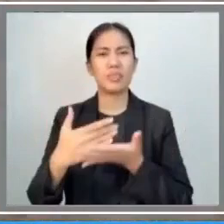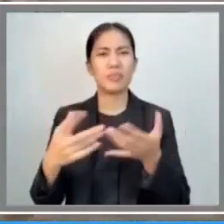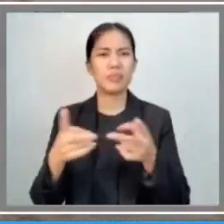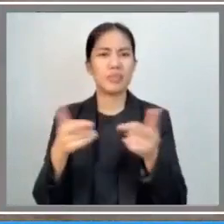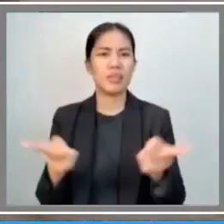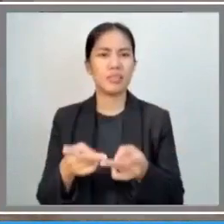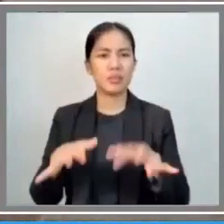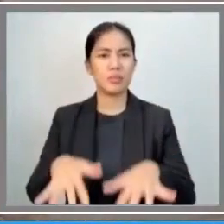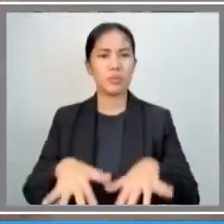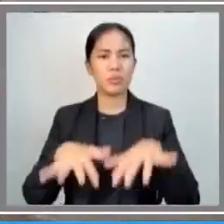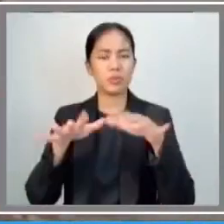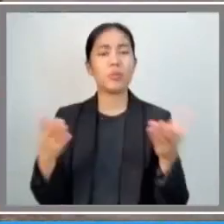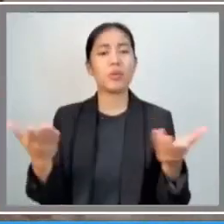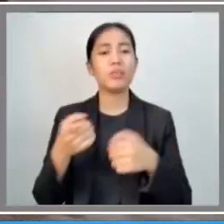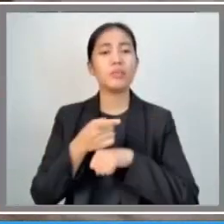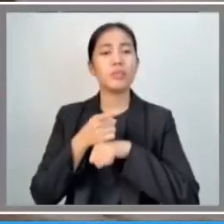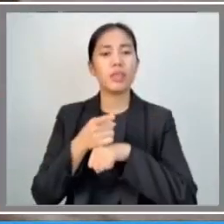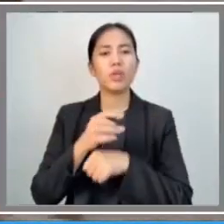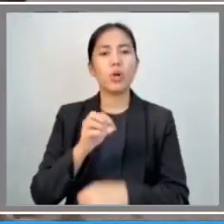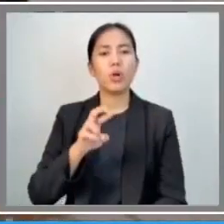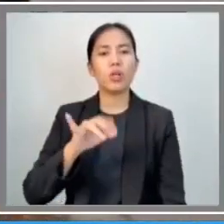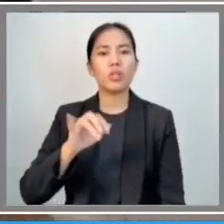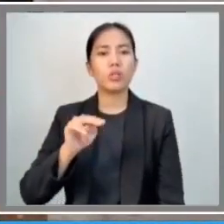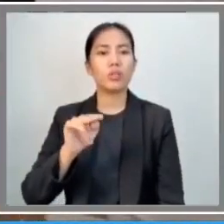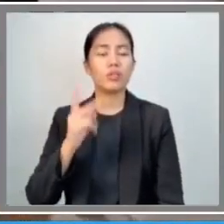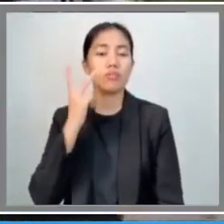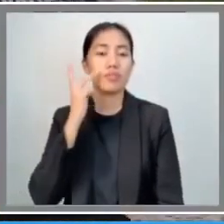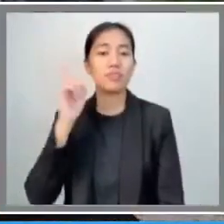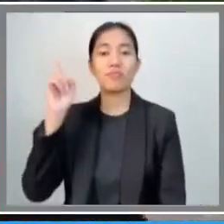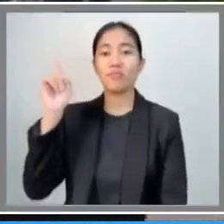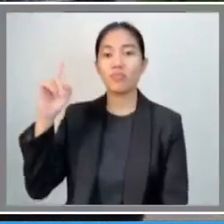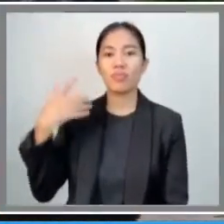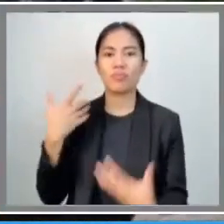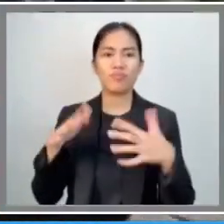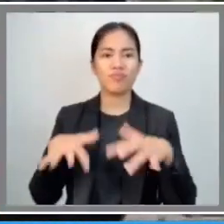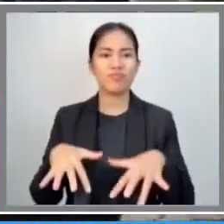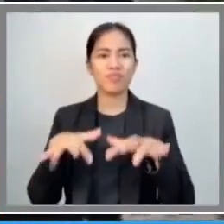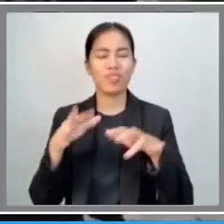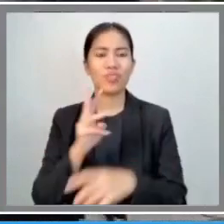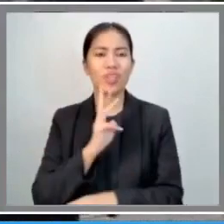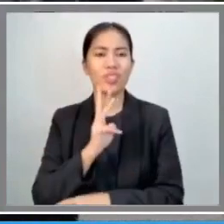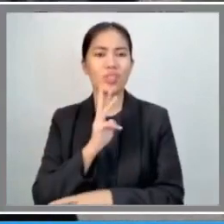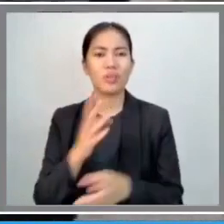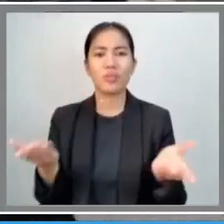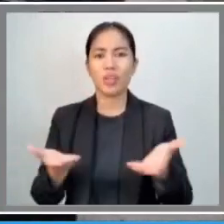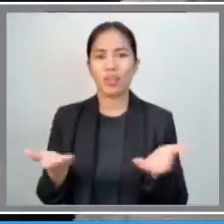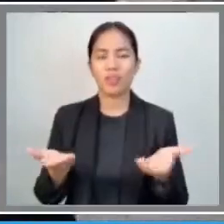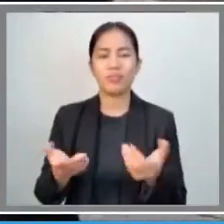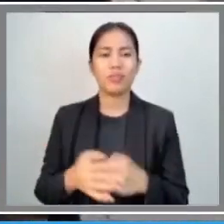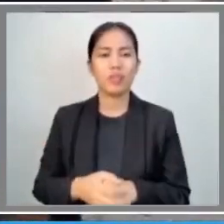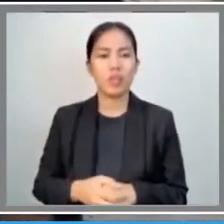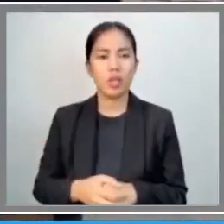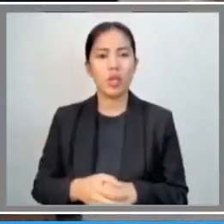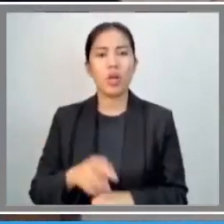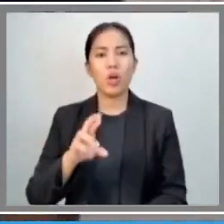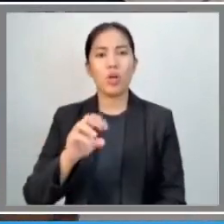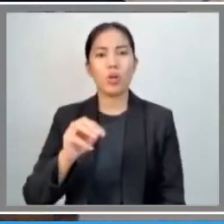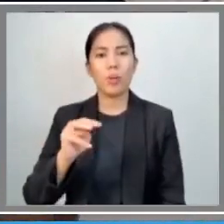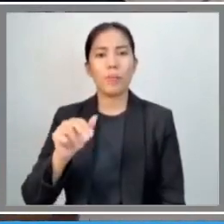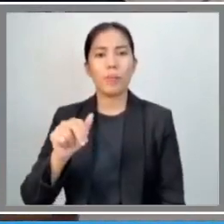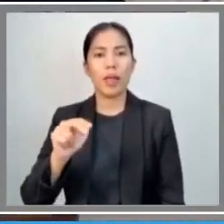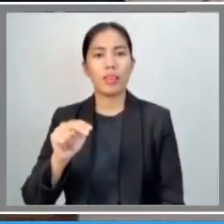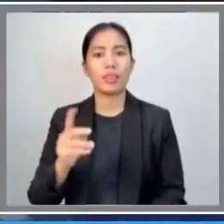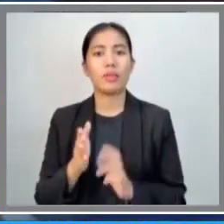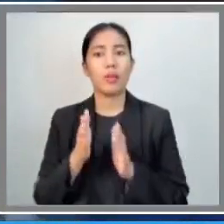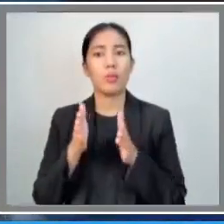sa 3 hanggang 4 na talampakan ang lalim ng tubig na naranasan sa ilang bahagi ng Roman Superhighway. Hindi tuloy